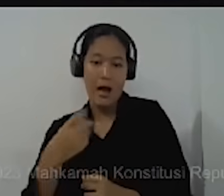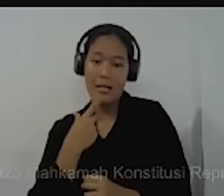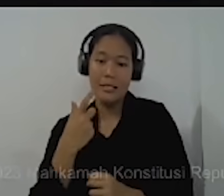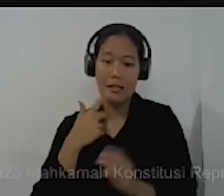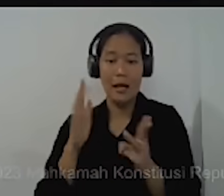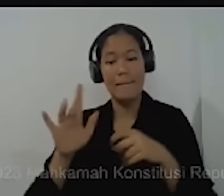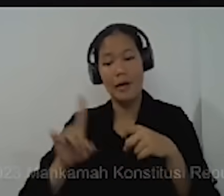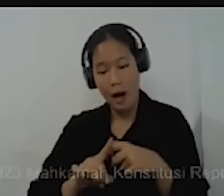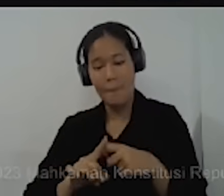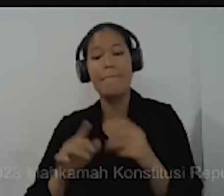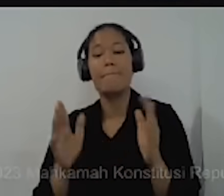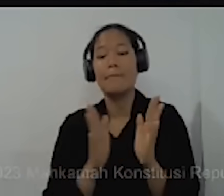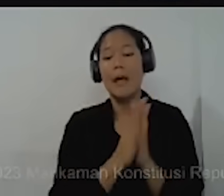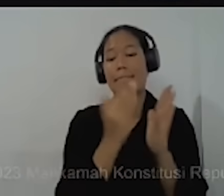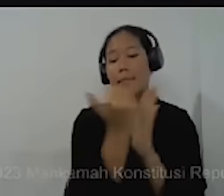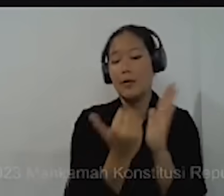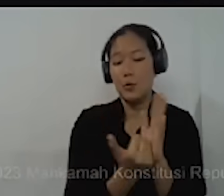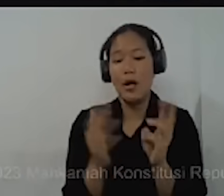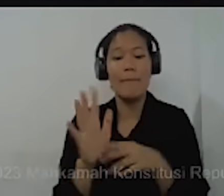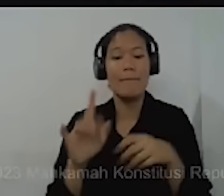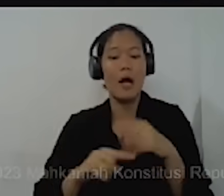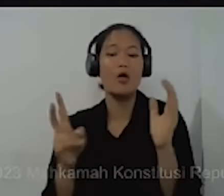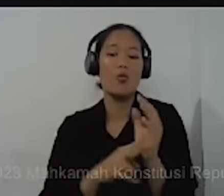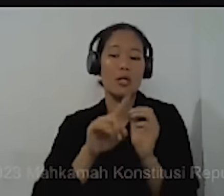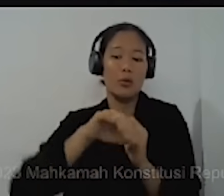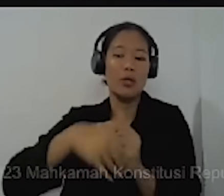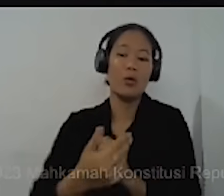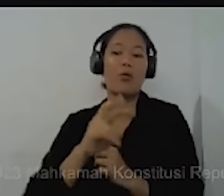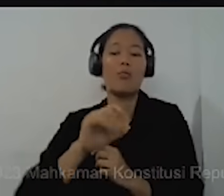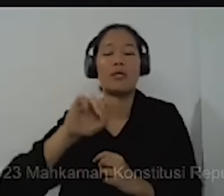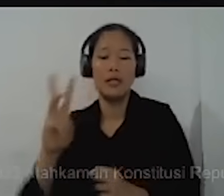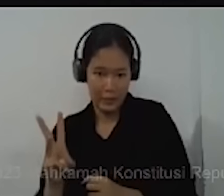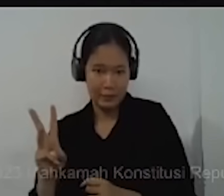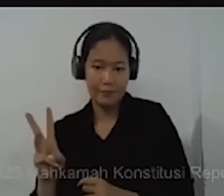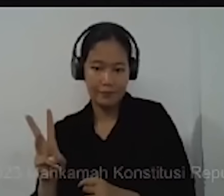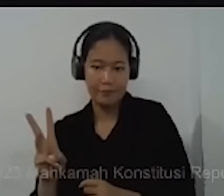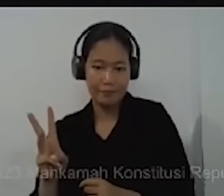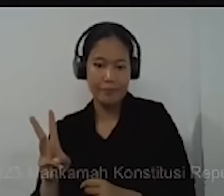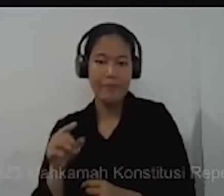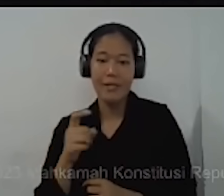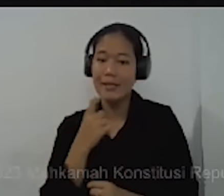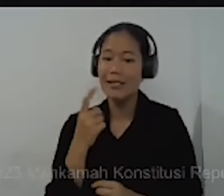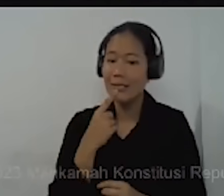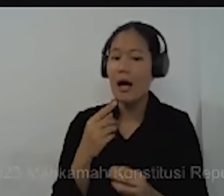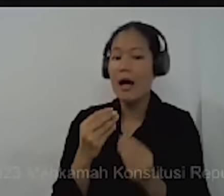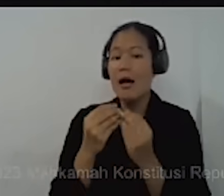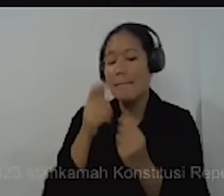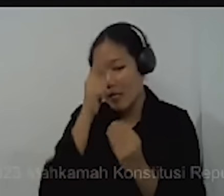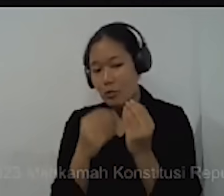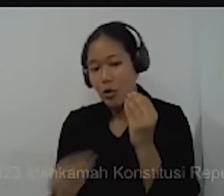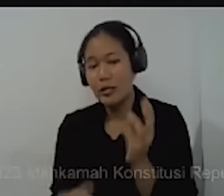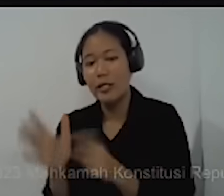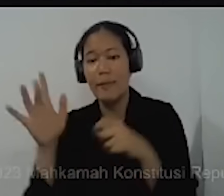Konstitusi dan peraturan Mahkamah Konstitusi Nomor 1 Tahun 2023 tentang majelis kehormatan Mahkamah